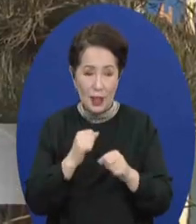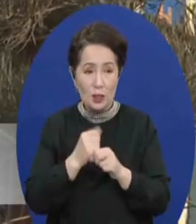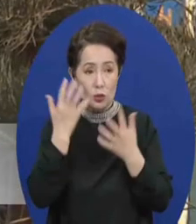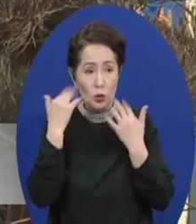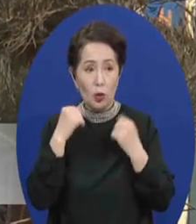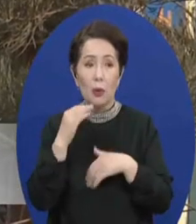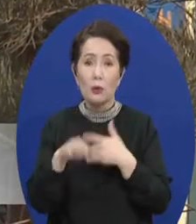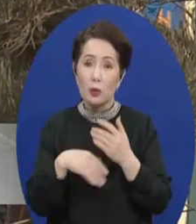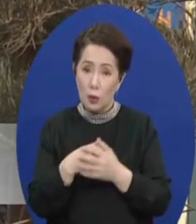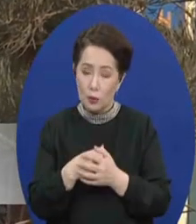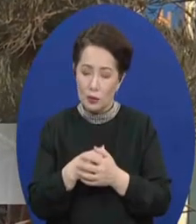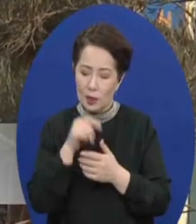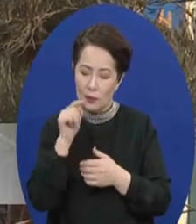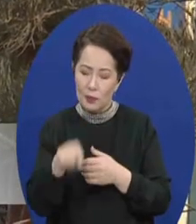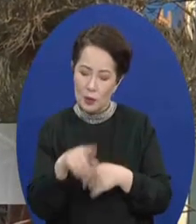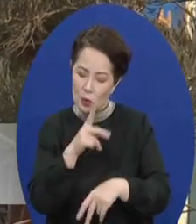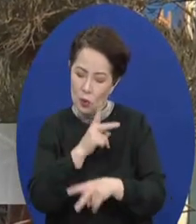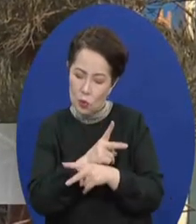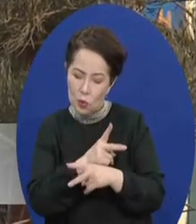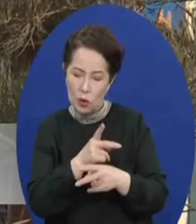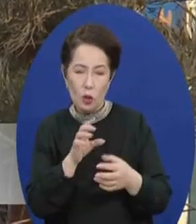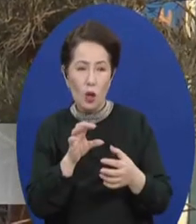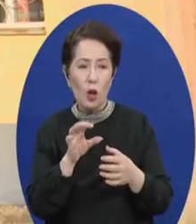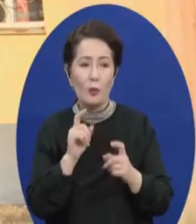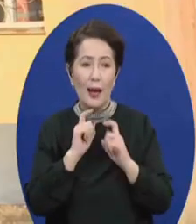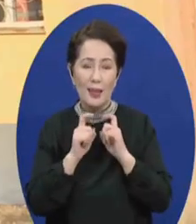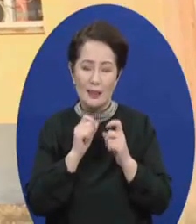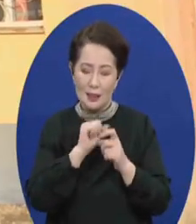байгуулагдаад явж байгаа. Мөн энэ хуульд харилцааны